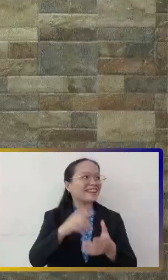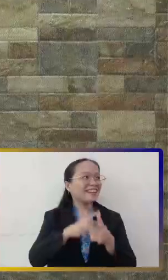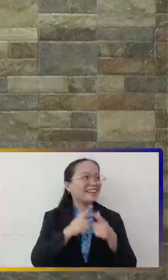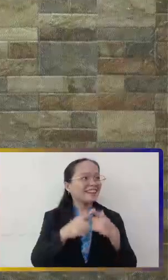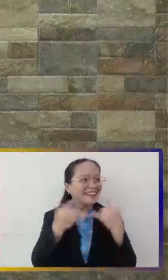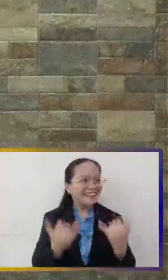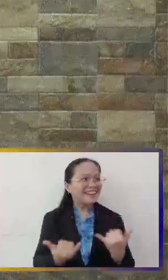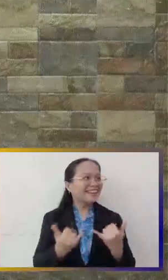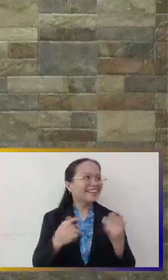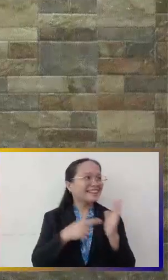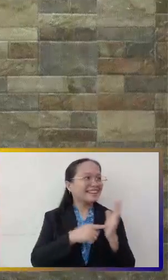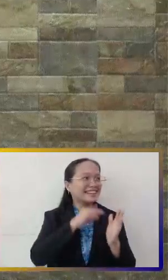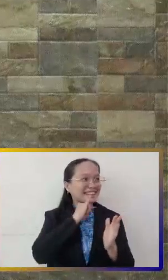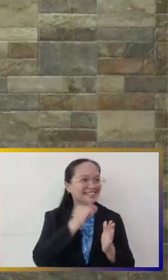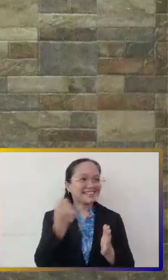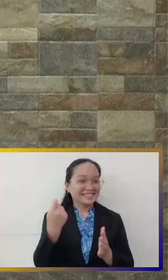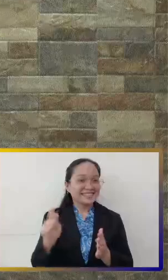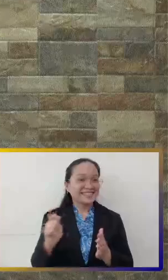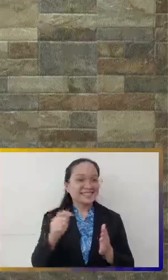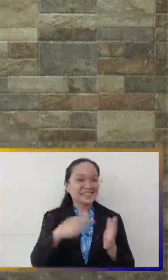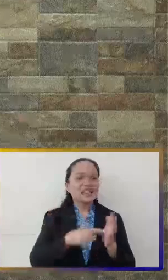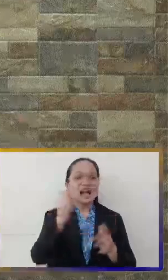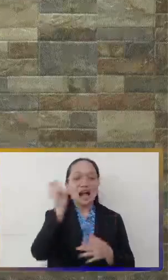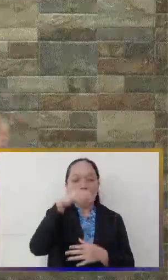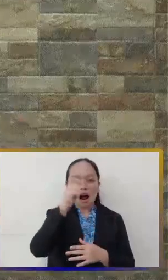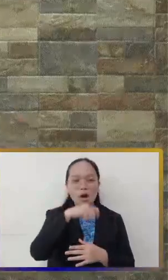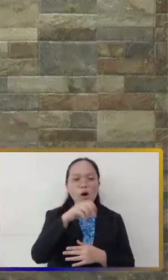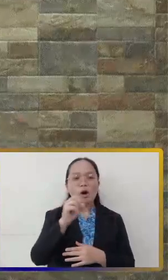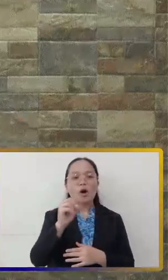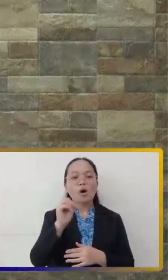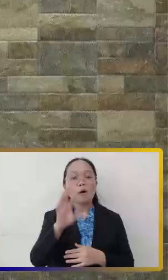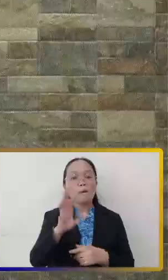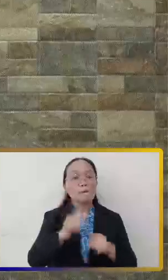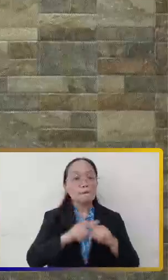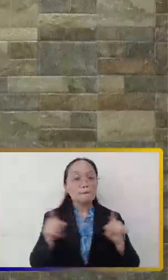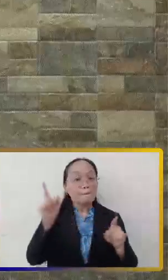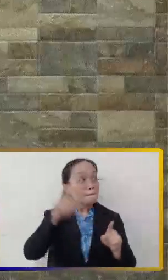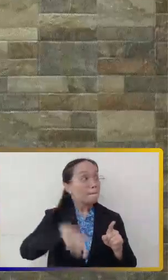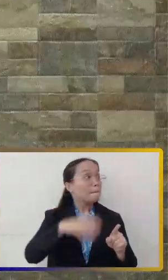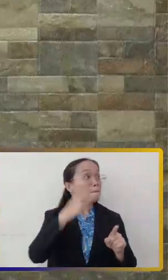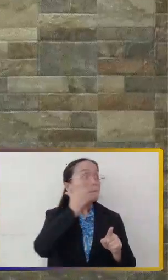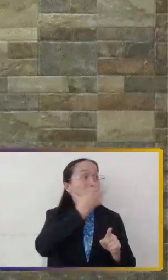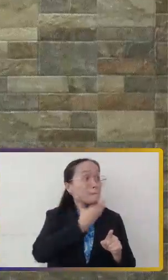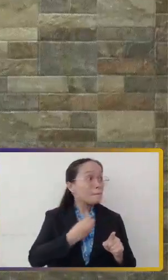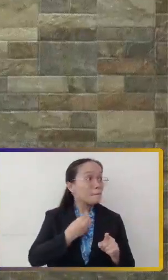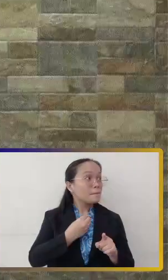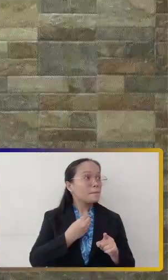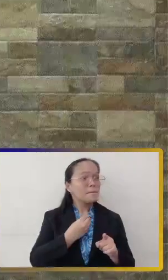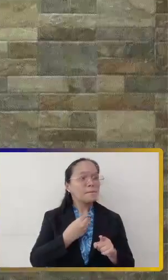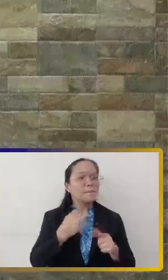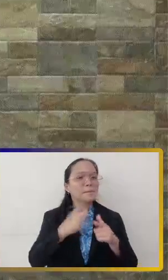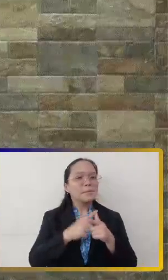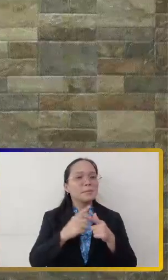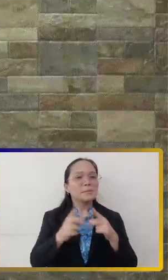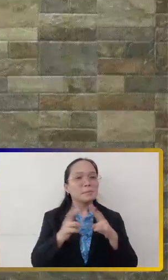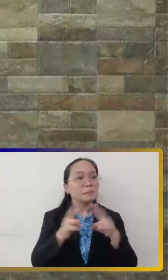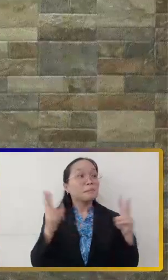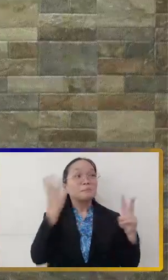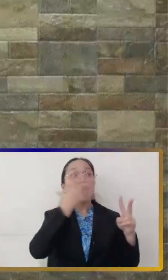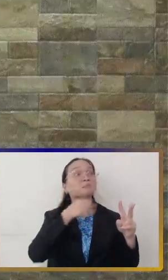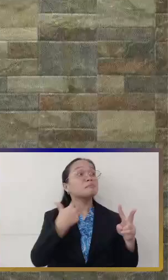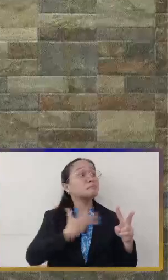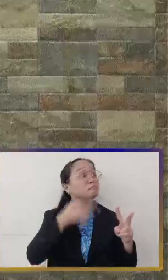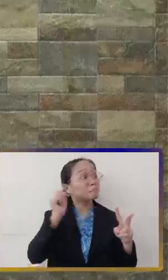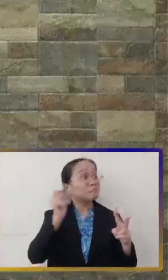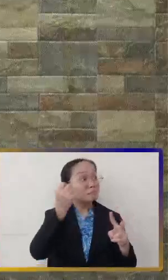whether it is in English or in Tagalog, ang pinakamaganda ay nauunawaan po natin. Kasi meron naman